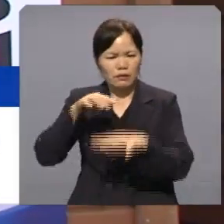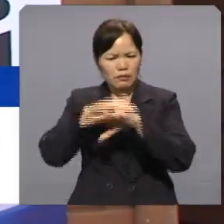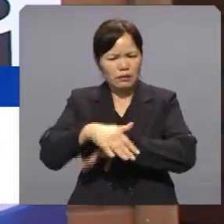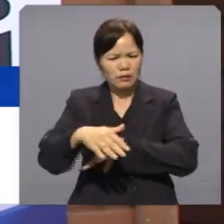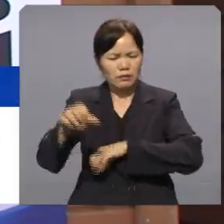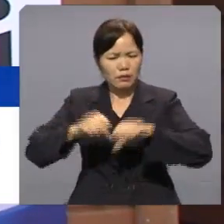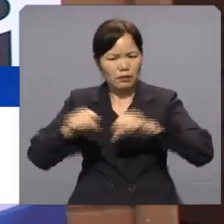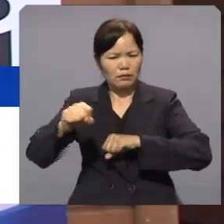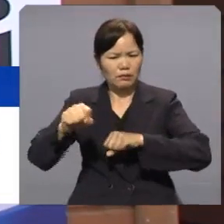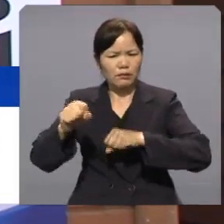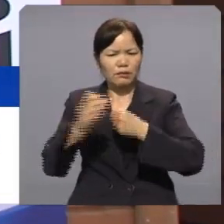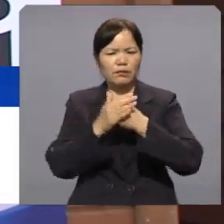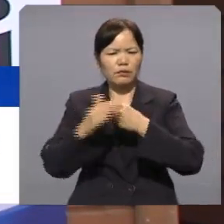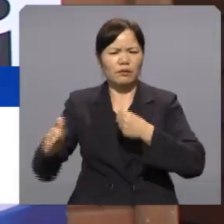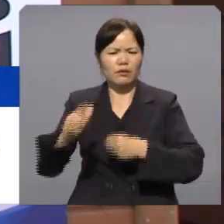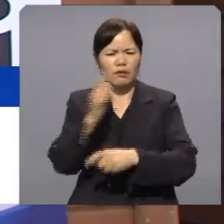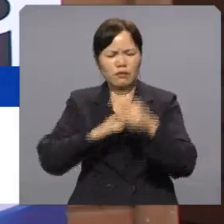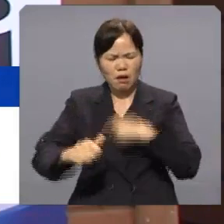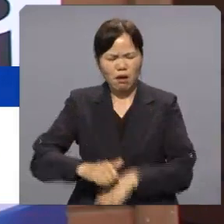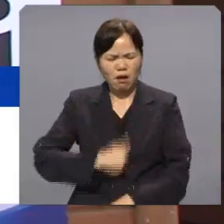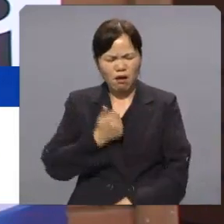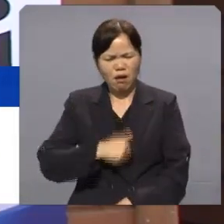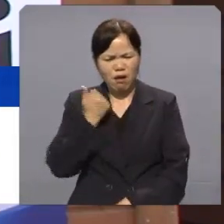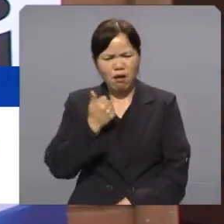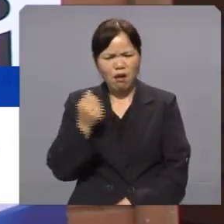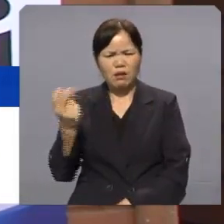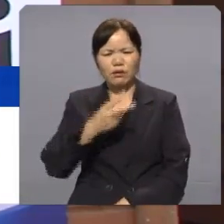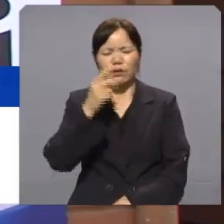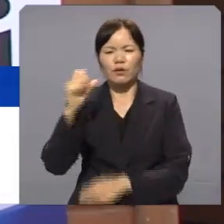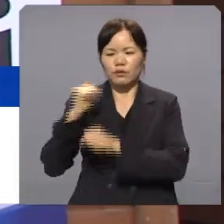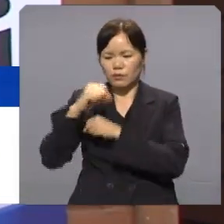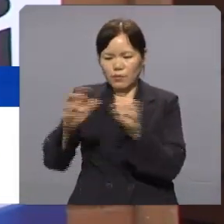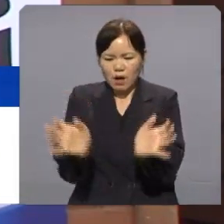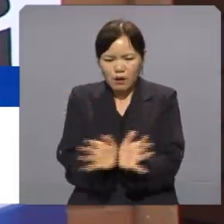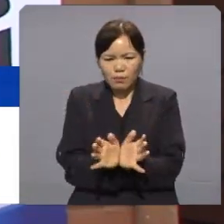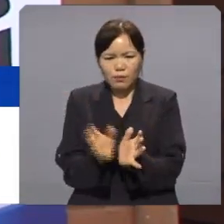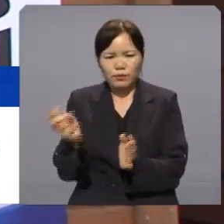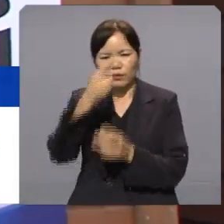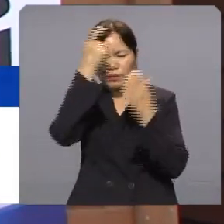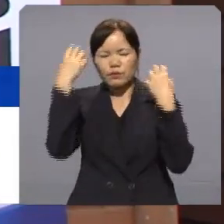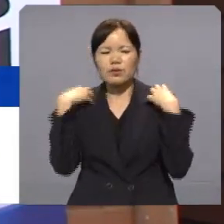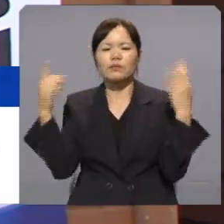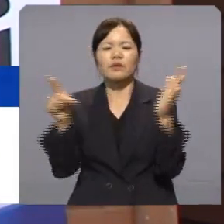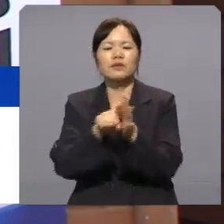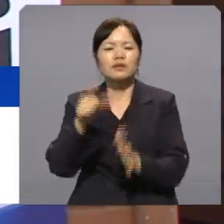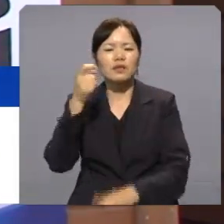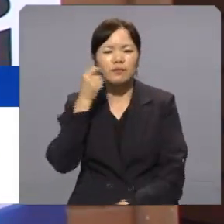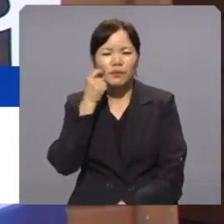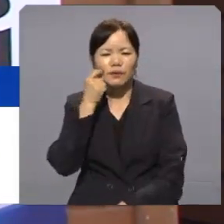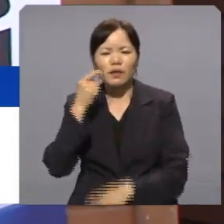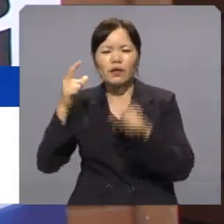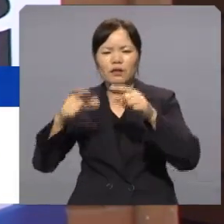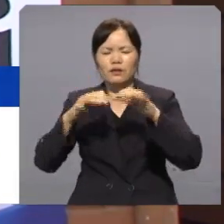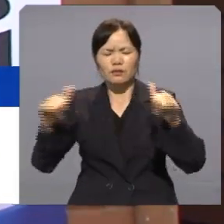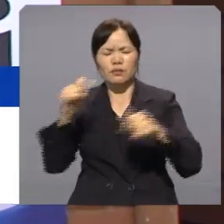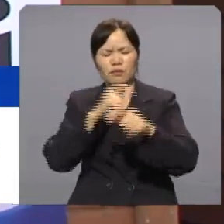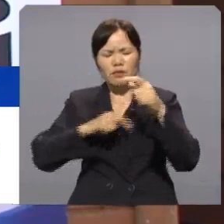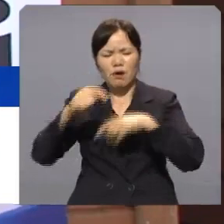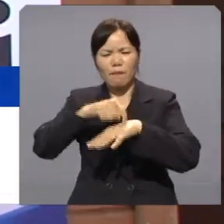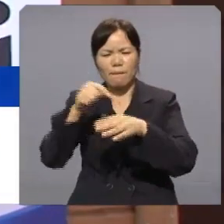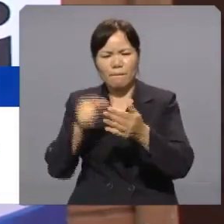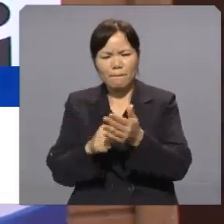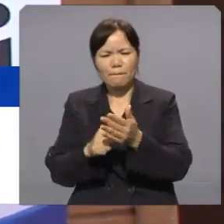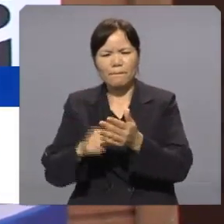보니까 저희는 자꾸 더 화가 나고 국방부를 정부를 신뢰 못하고 저희 주민들은